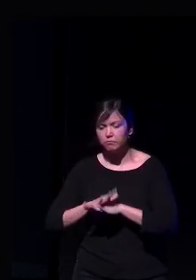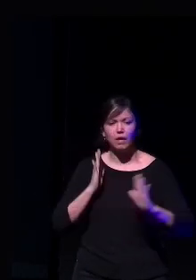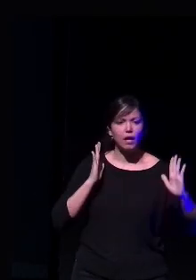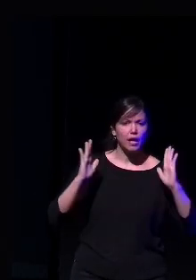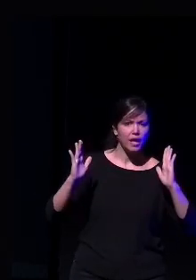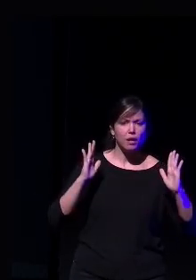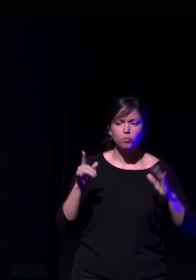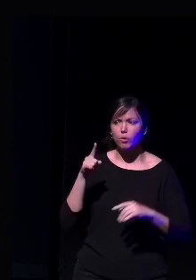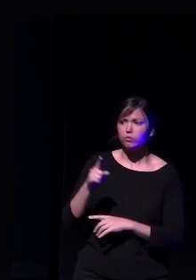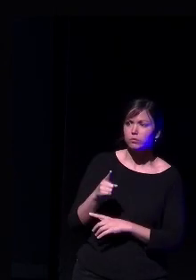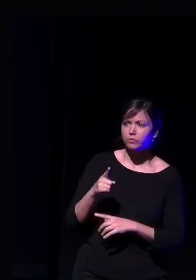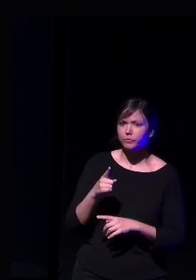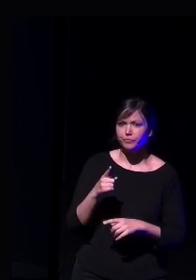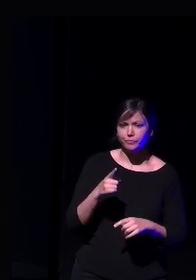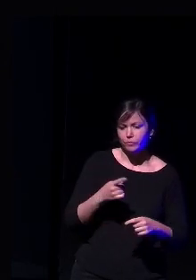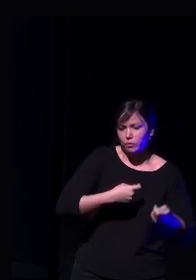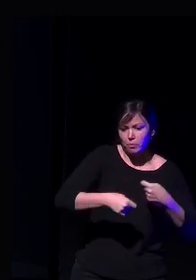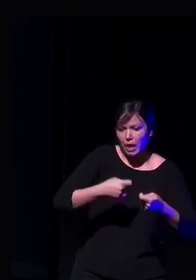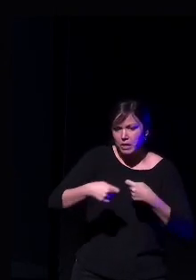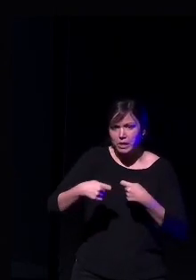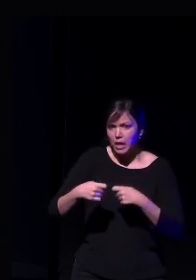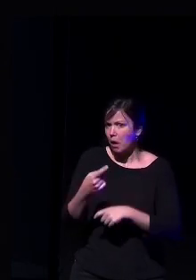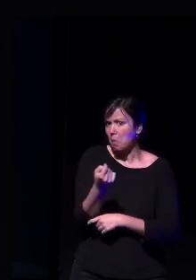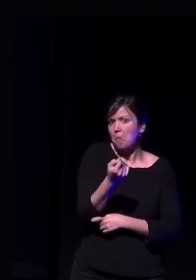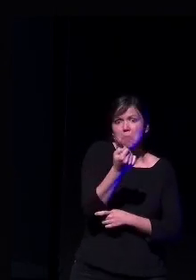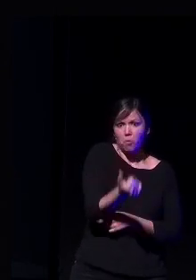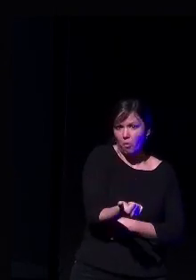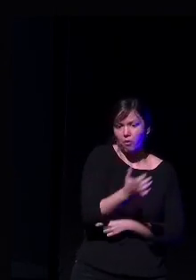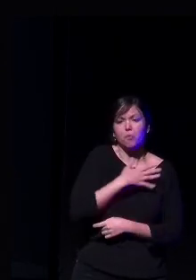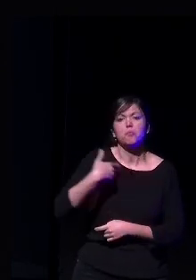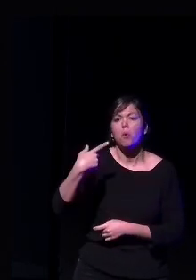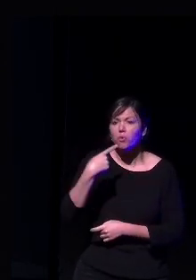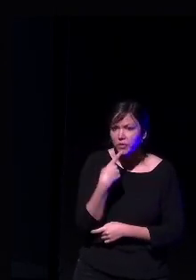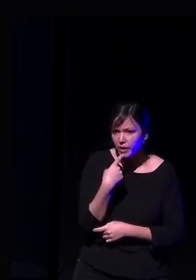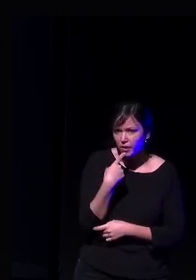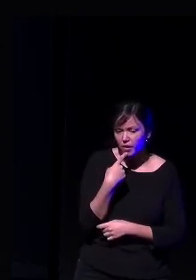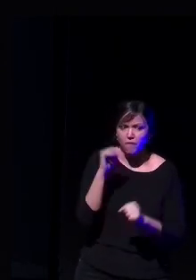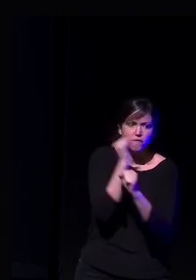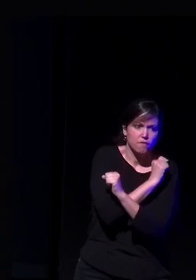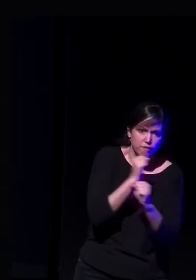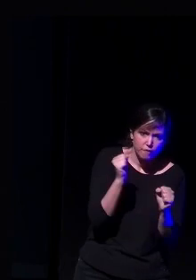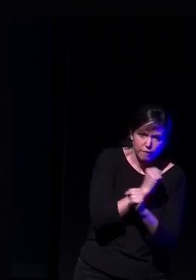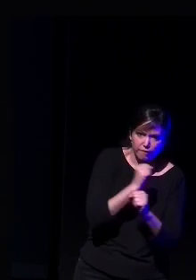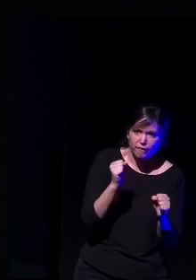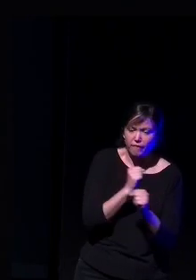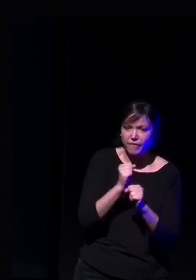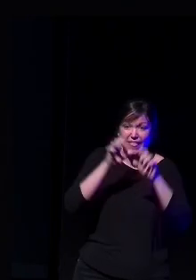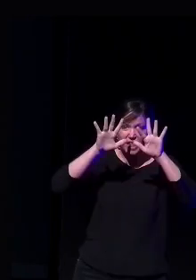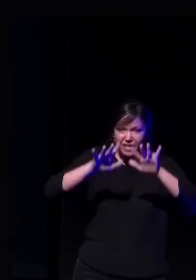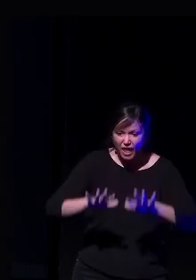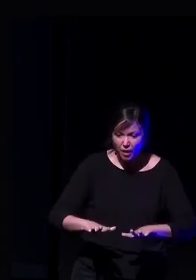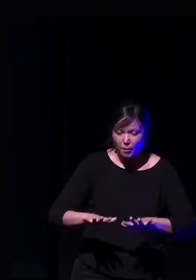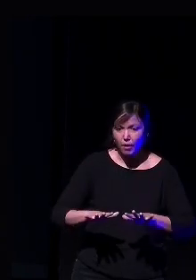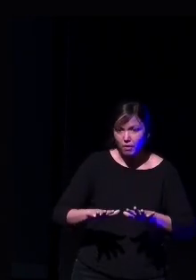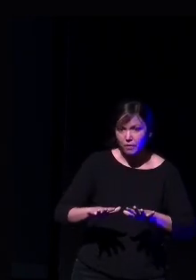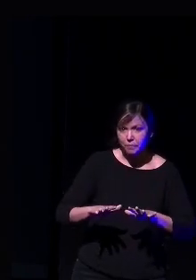èpoques on es venia de sota zero, que deia el meu pare. És a dir, passar fred. La primera gran obra de casa, la meva